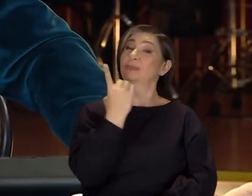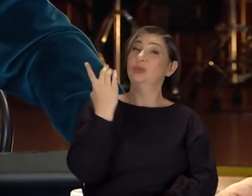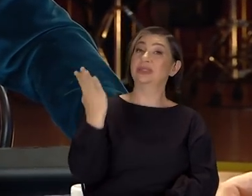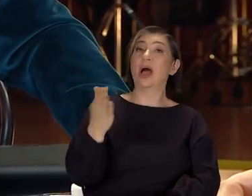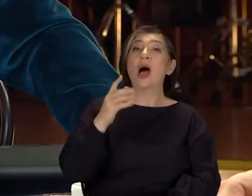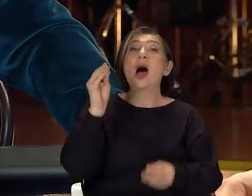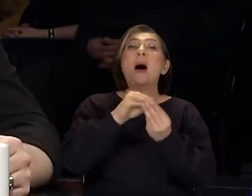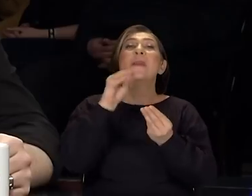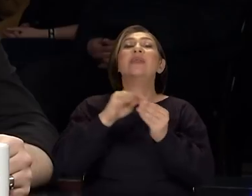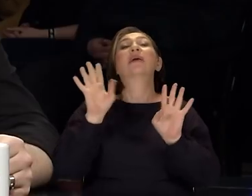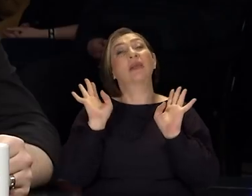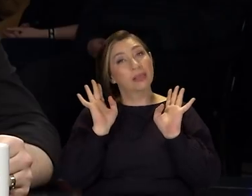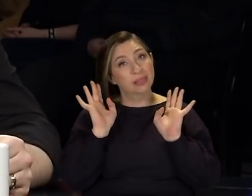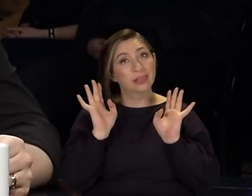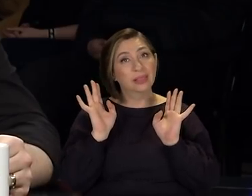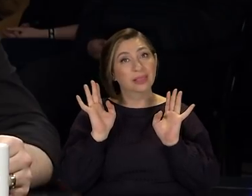ve abartmadan